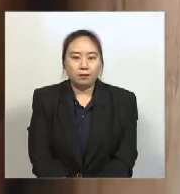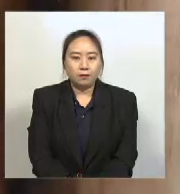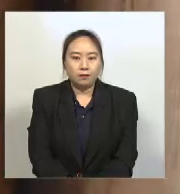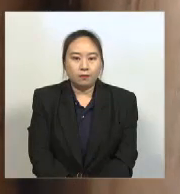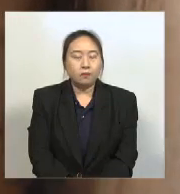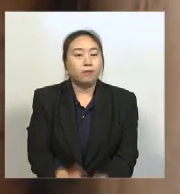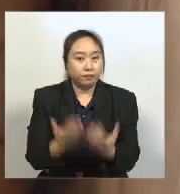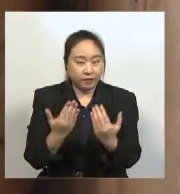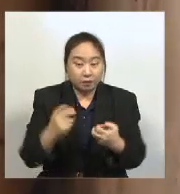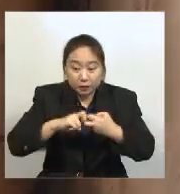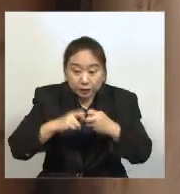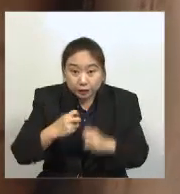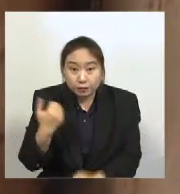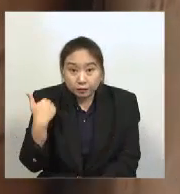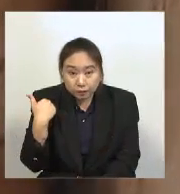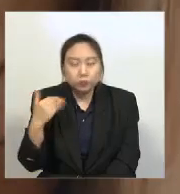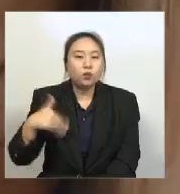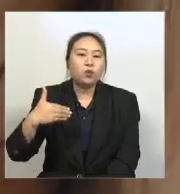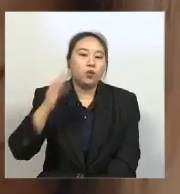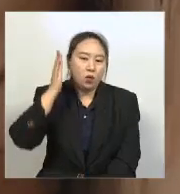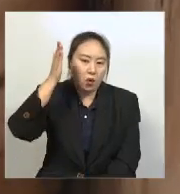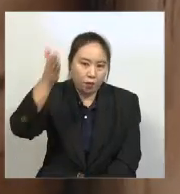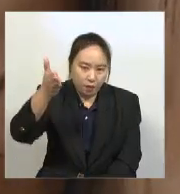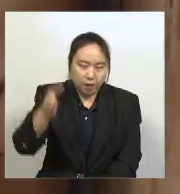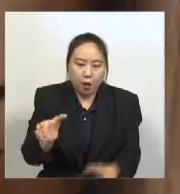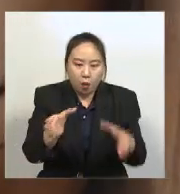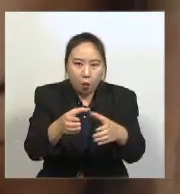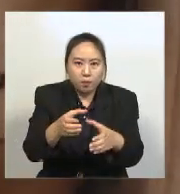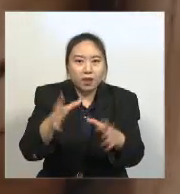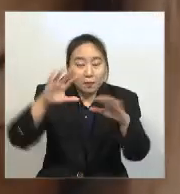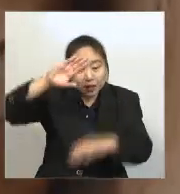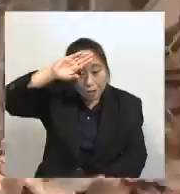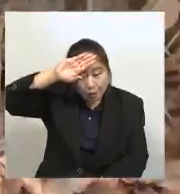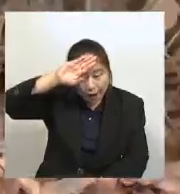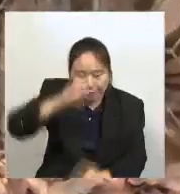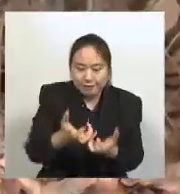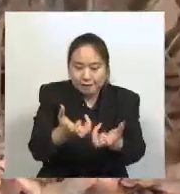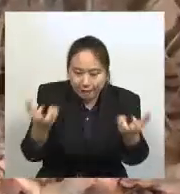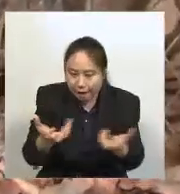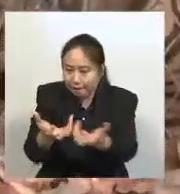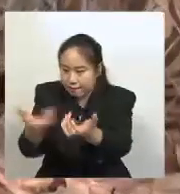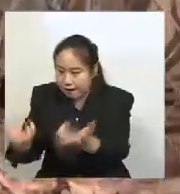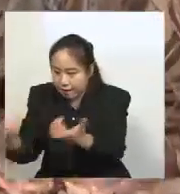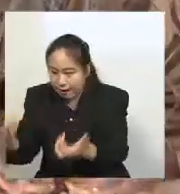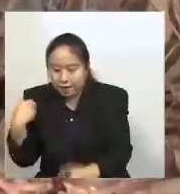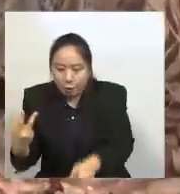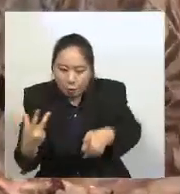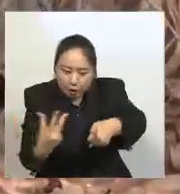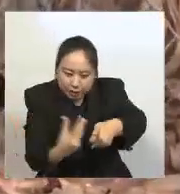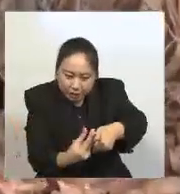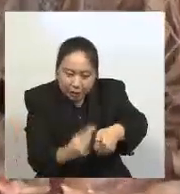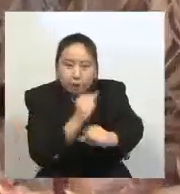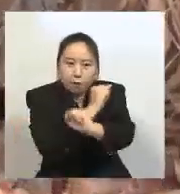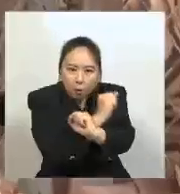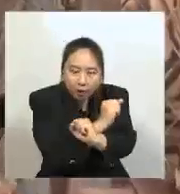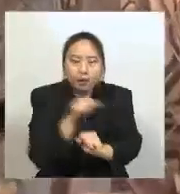ทีนี้เมื่อเกิดเหตุการณ์ขึ้นแล้วหลังจากนี้จะมีการคัดแยกเสือตามกลุ่มอาการใช้วัคซีนป้องกันโรคไข้หัดสุนัขและติดตามผลเป็นระยะ